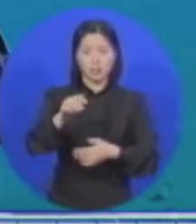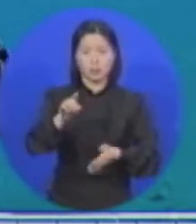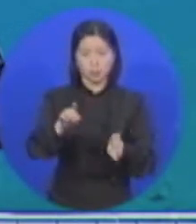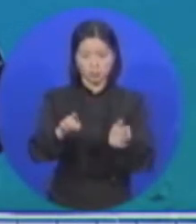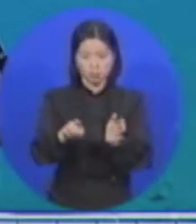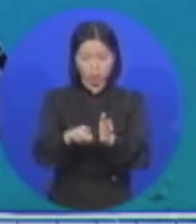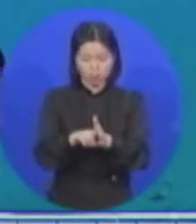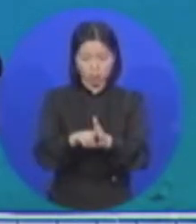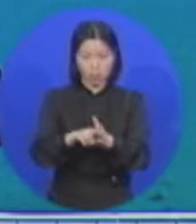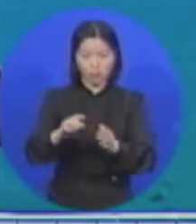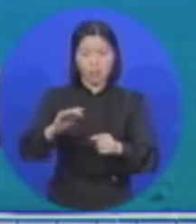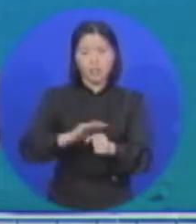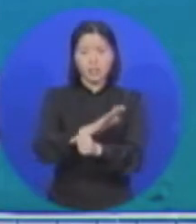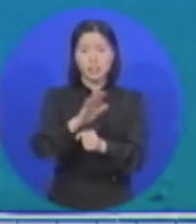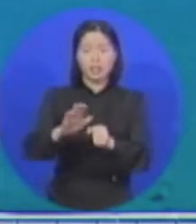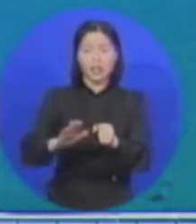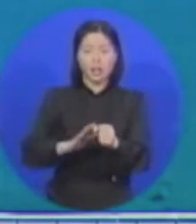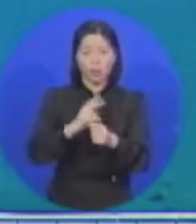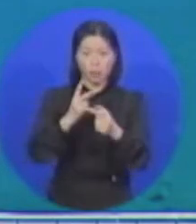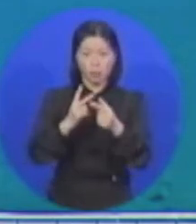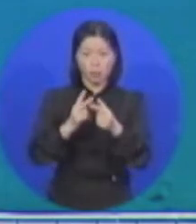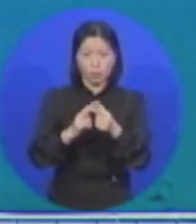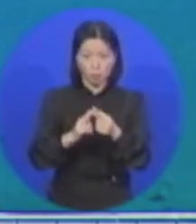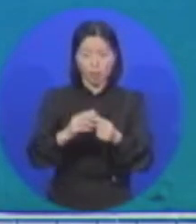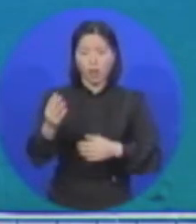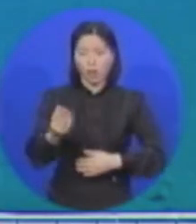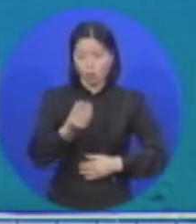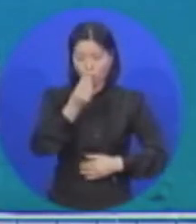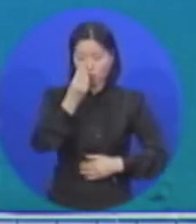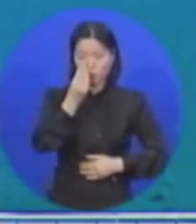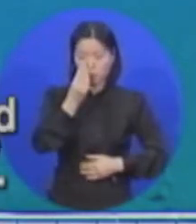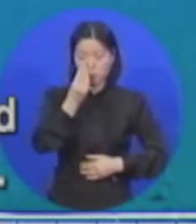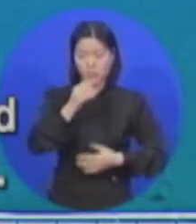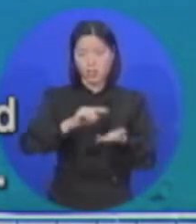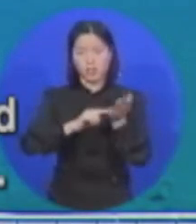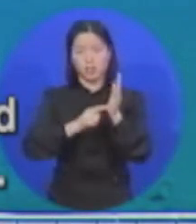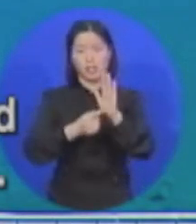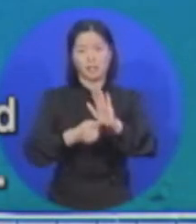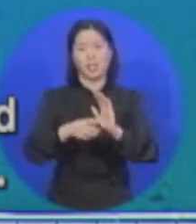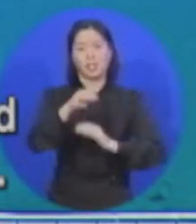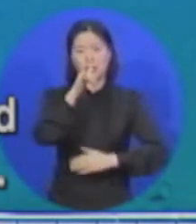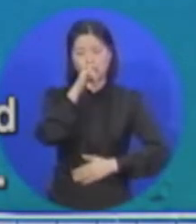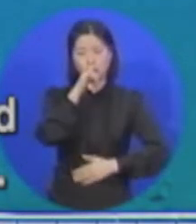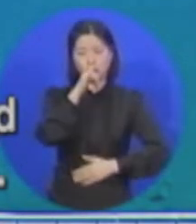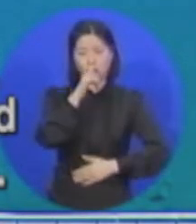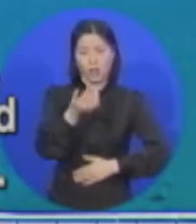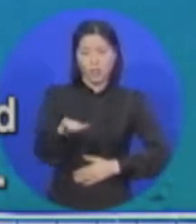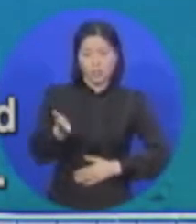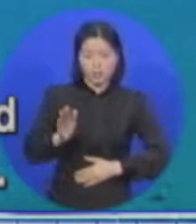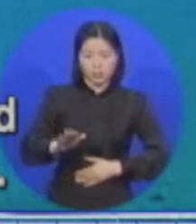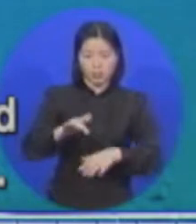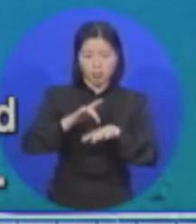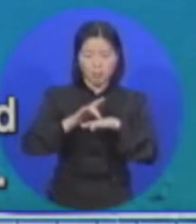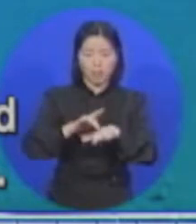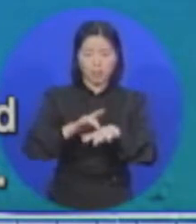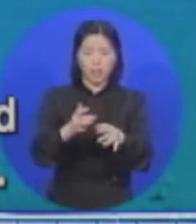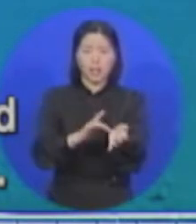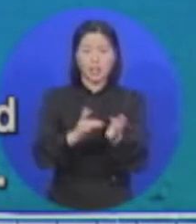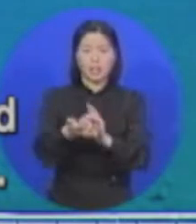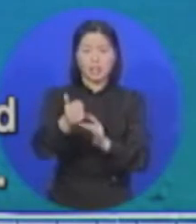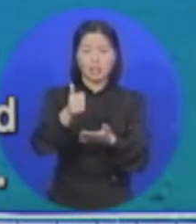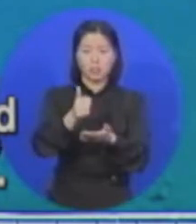사랑과 거룩함 이 나타나게 돼 있어요 그런데 마귀가 예수를 믿는 것처럼 을